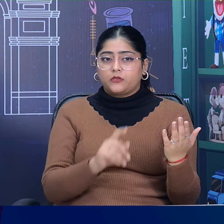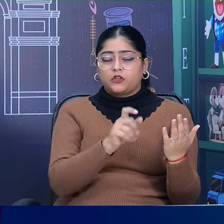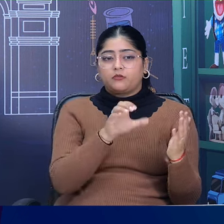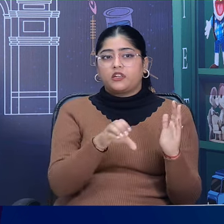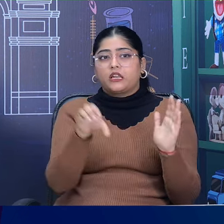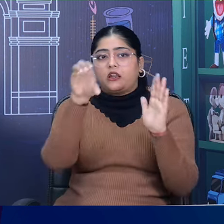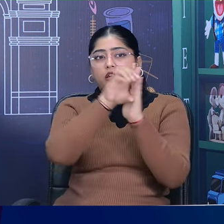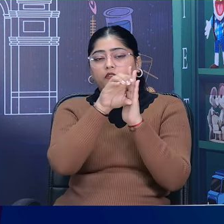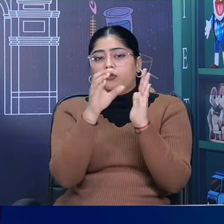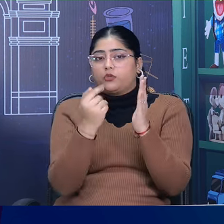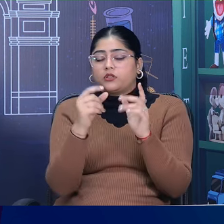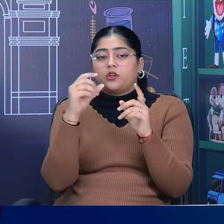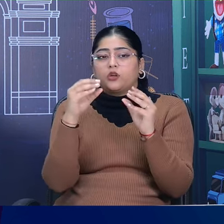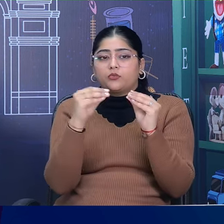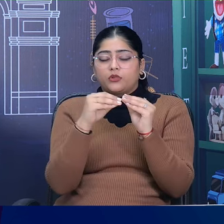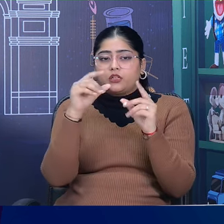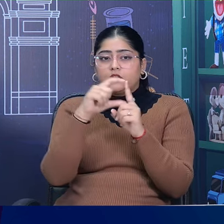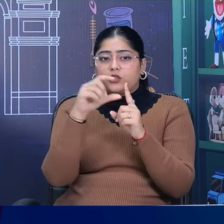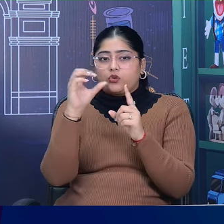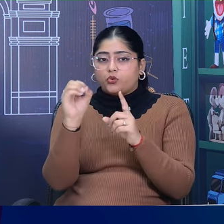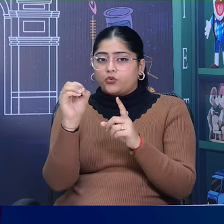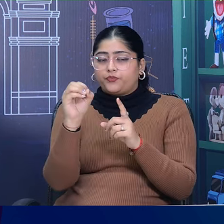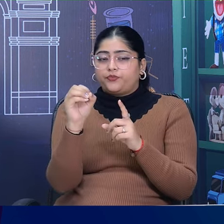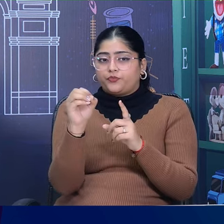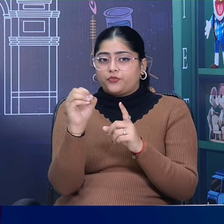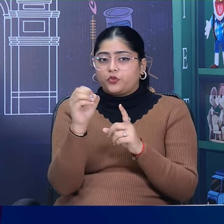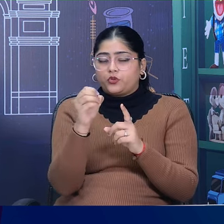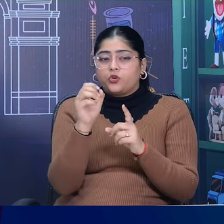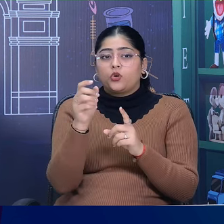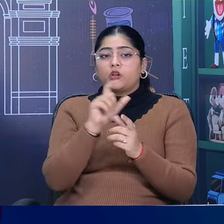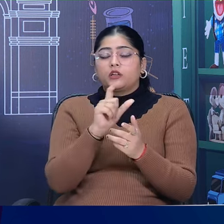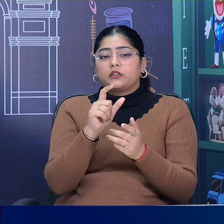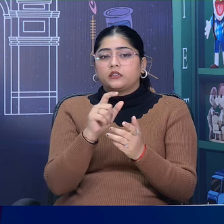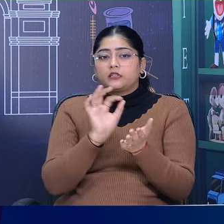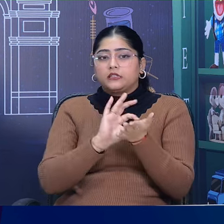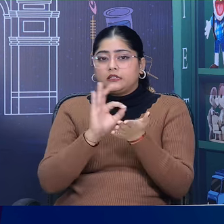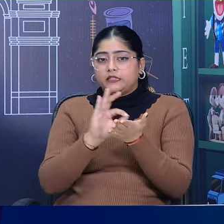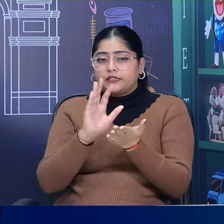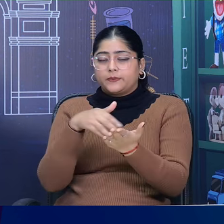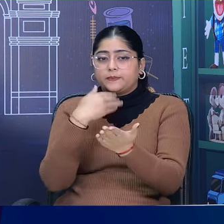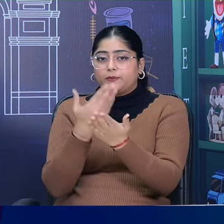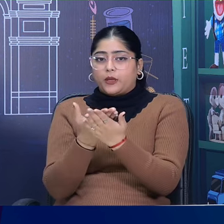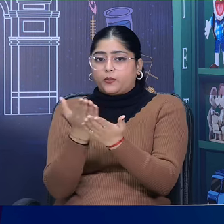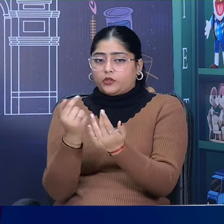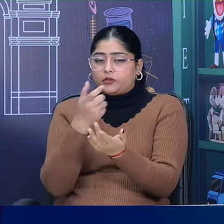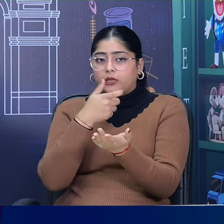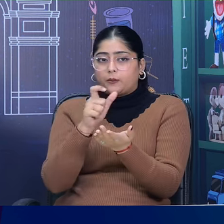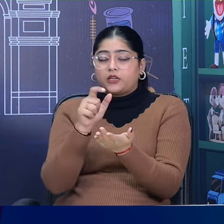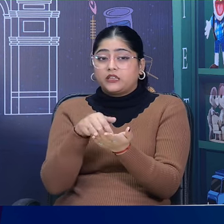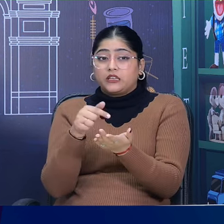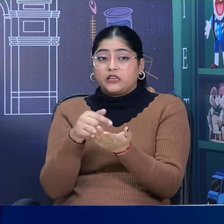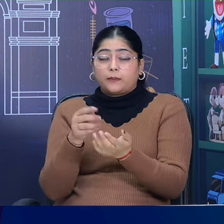आप चाहे तो बीडीओ जो कि ब्लॉक डेवलपमेंट ऑफिसर होता है उनको भी एक रिटर्न कंप्लेंट लिखी जा सकती है कि ये जो स्कीम सरकार ने लच करी